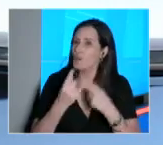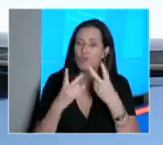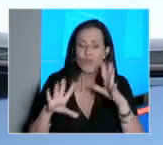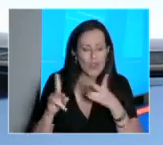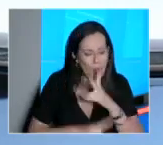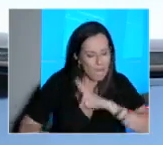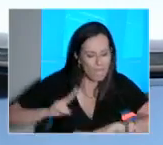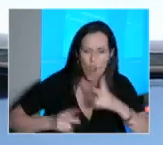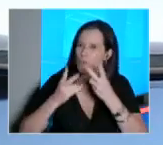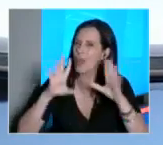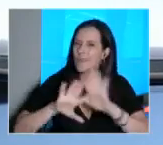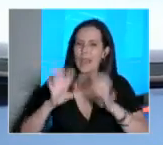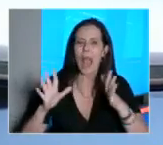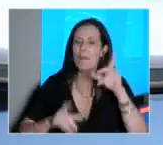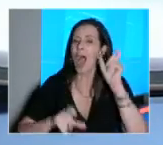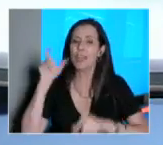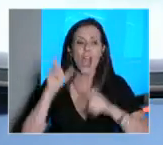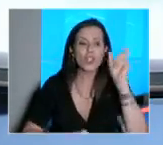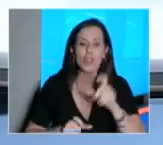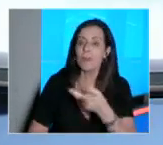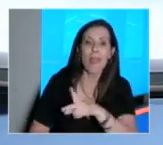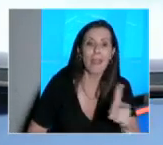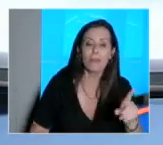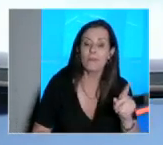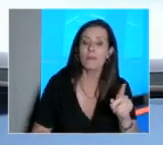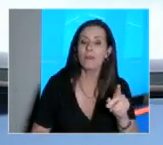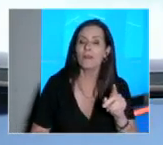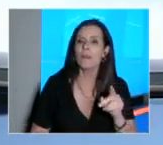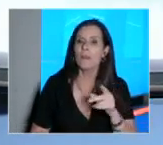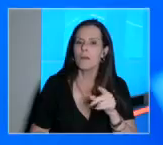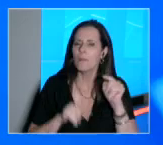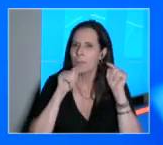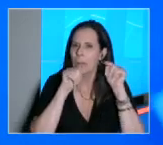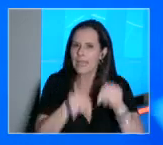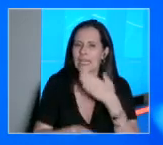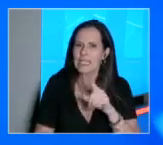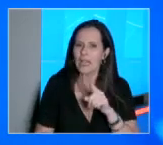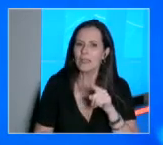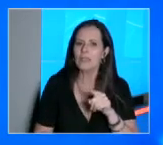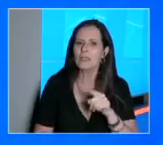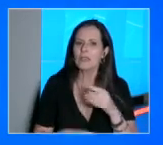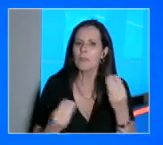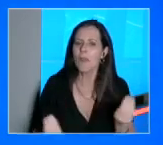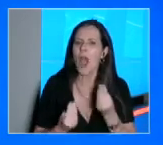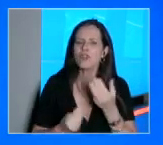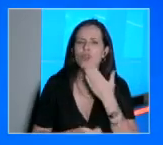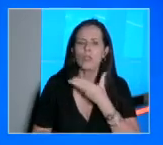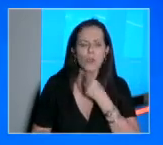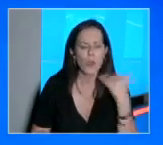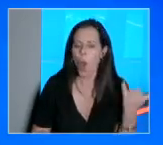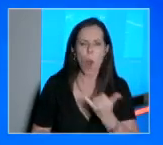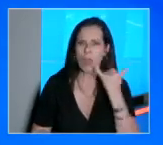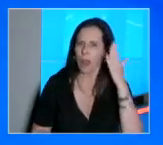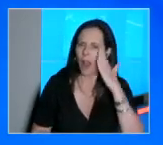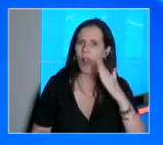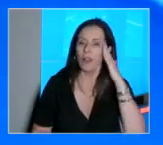משנה מה הם עוברים, לא משנה כמה אנשים נהרגים בדרך על הסיפור הזה. זו תודעת חיים שמחיית יהודי אתיופיה כל הזמן